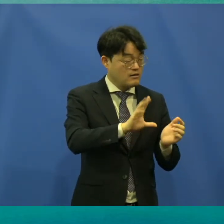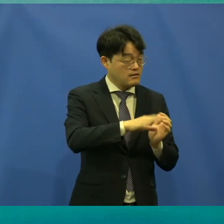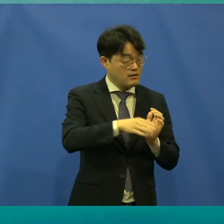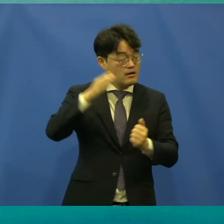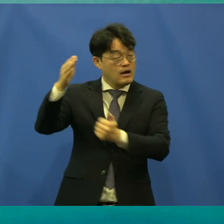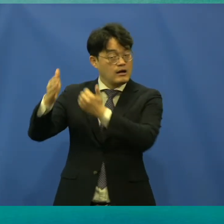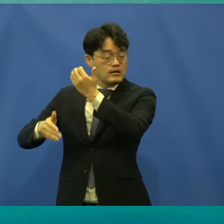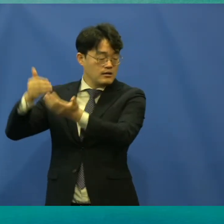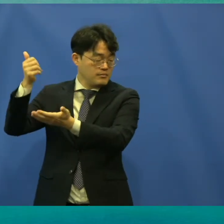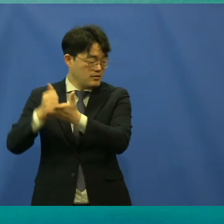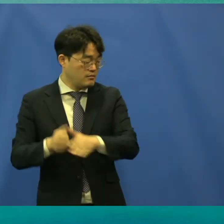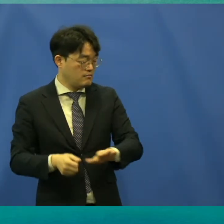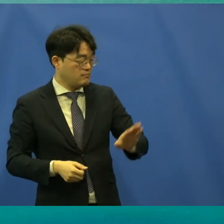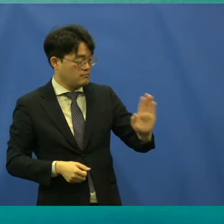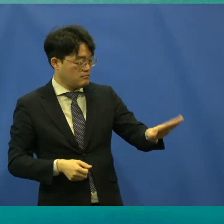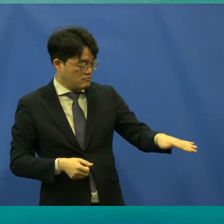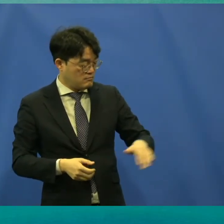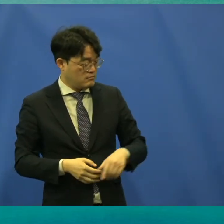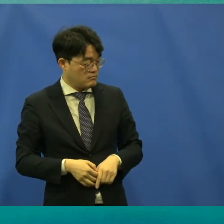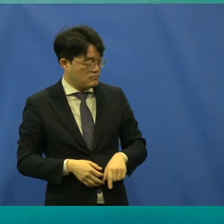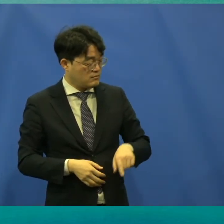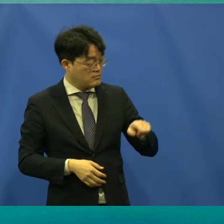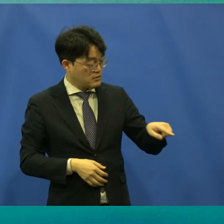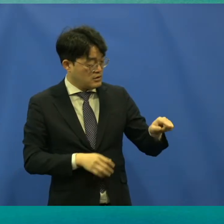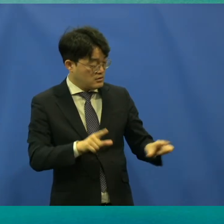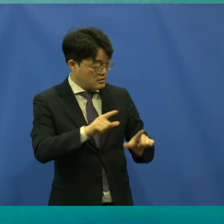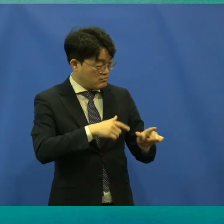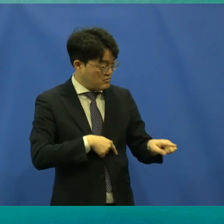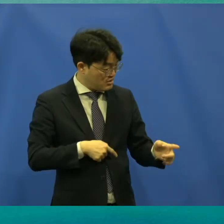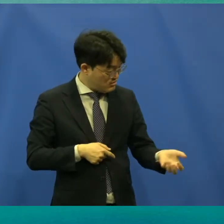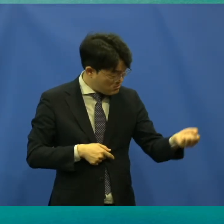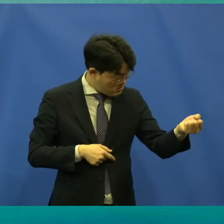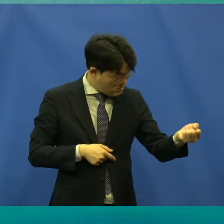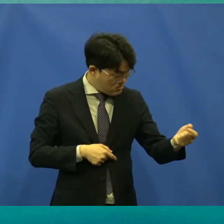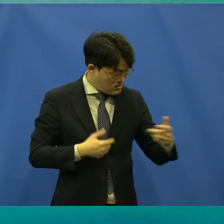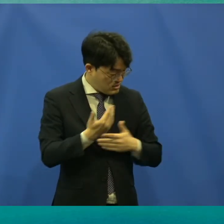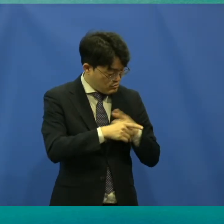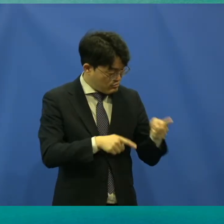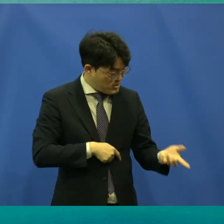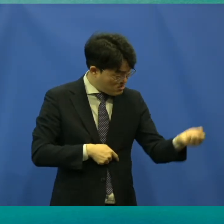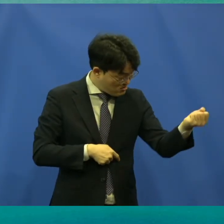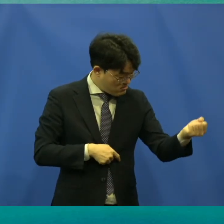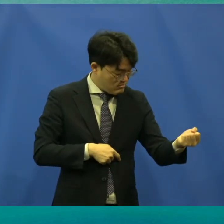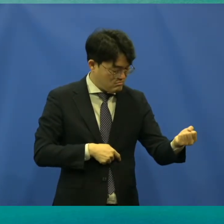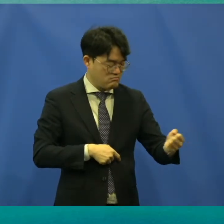너의 삶은 너의 인생이 아니고 너의 몸도 너의 것이 아니다.